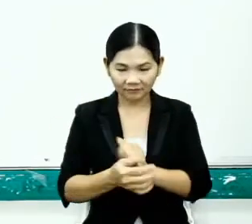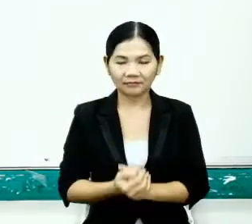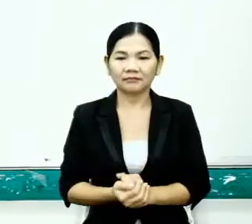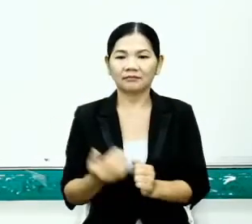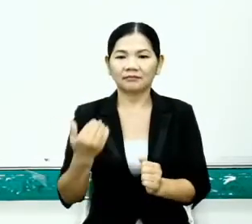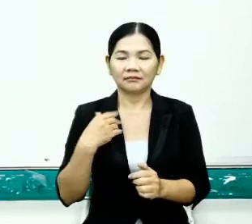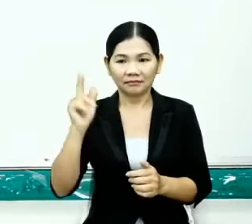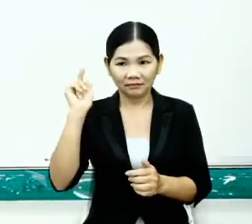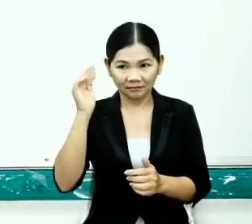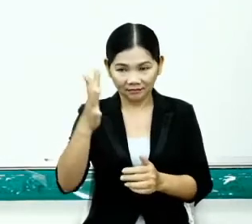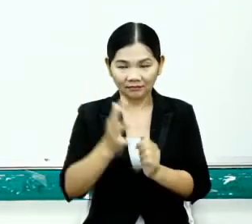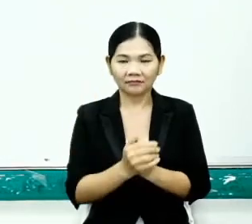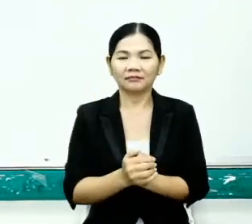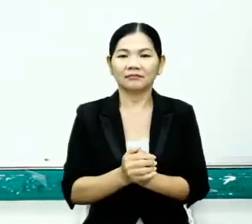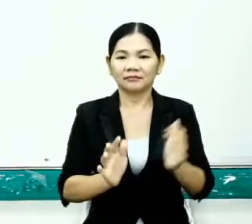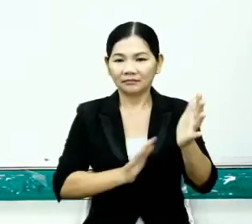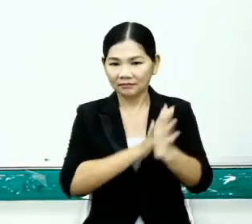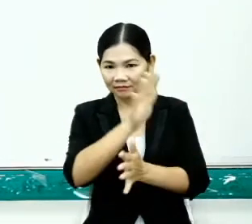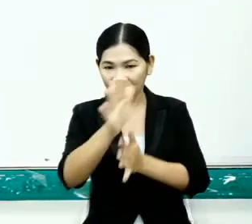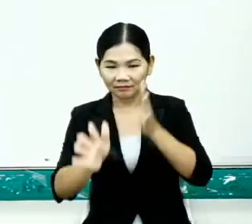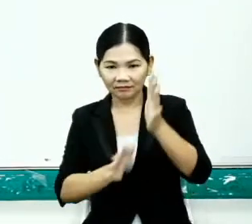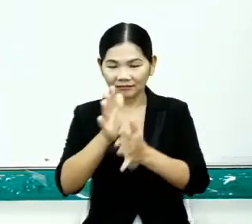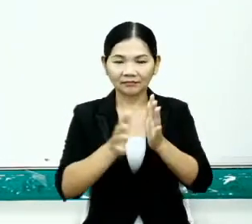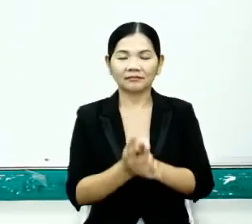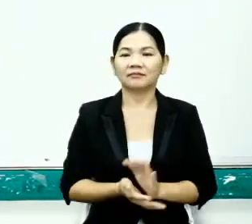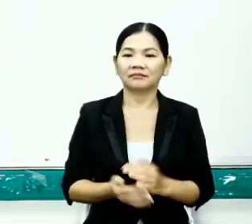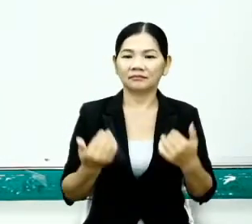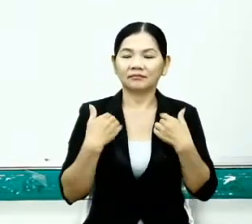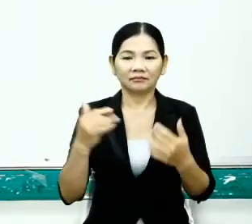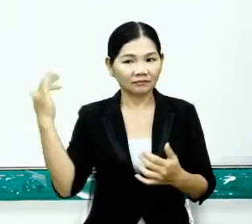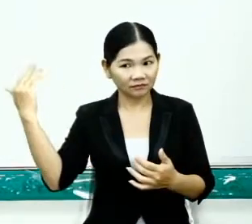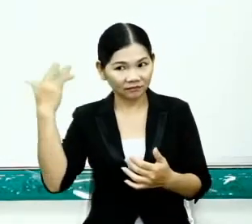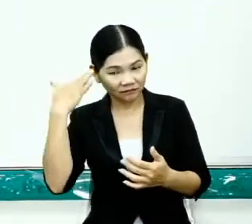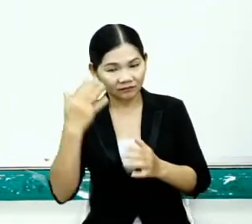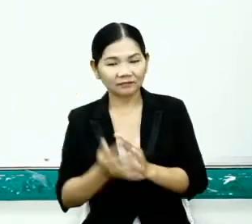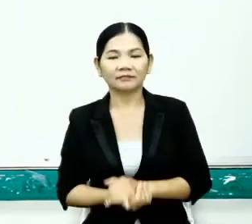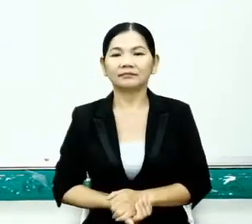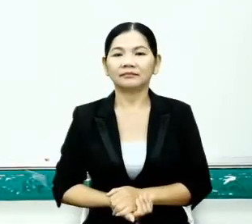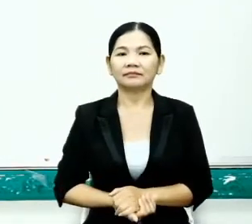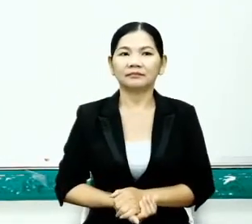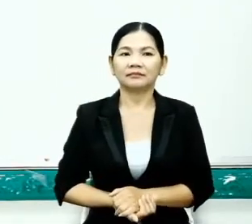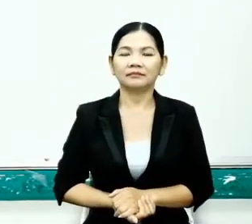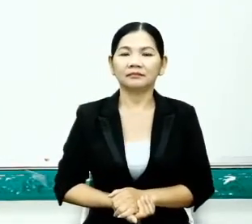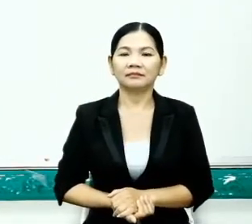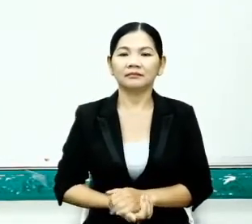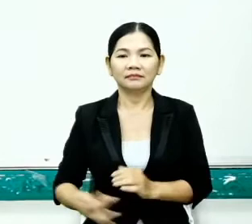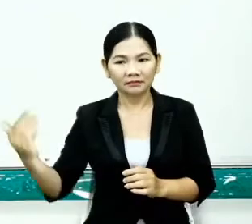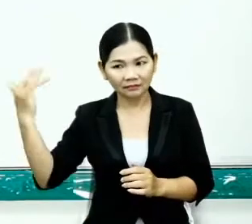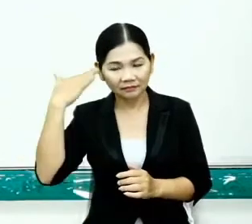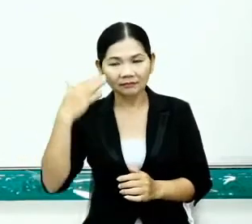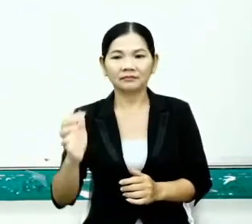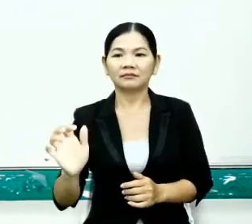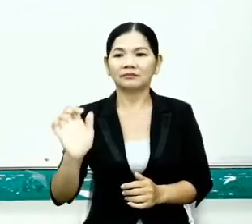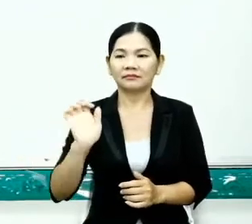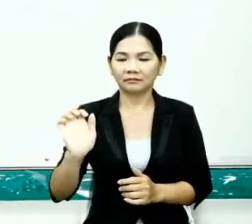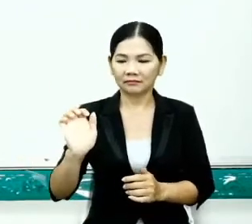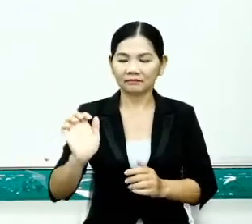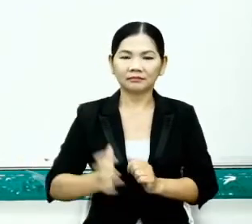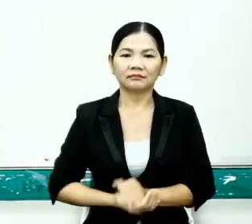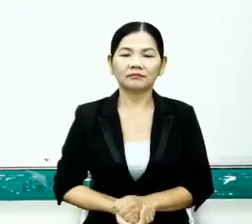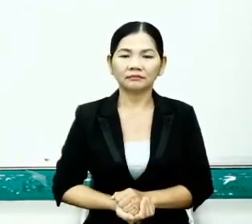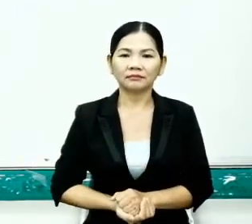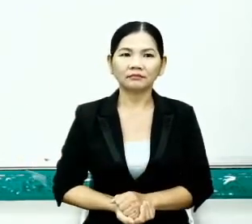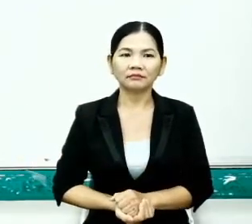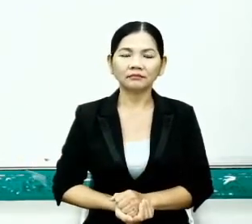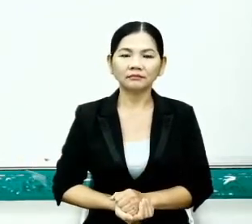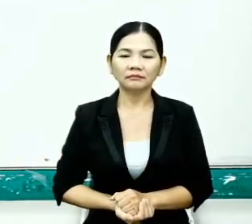ចាមានរូបភាពហើយនឹងអ្នកគ្រូធ្វើកាយវិការណាហើយមានសូដើមអ្វីកូនចាគឺមានសូដើមច